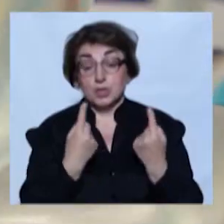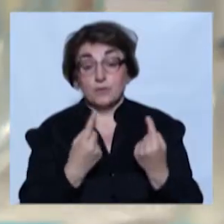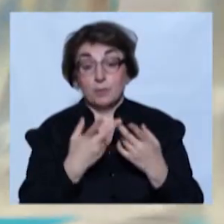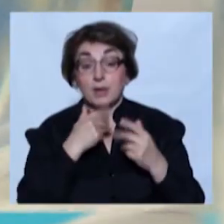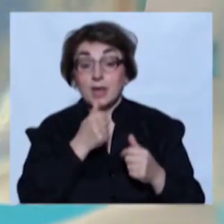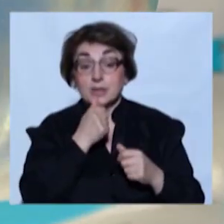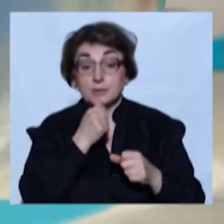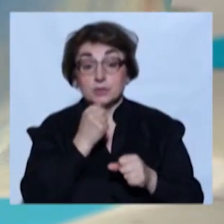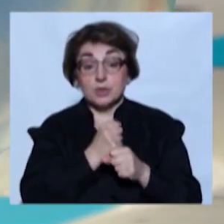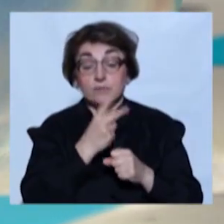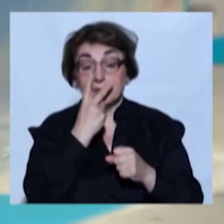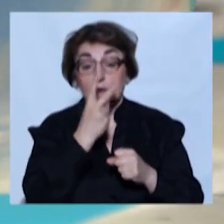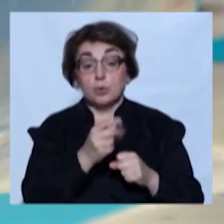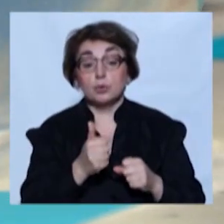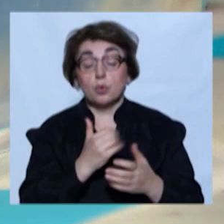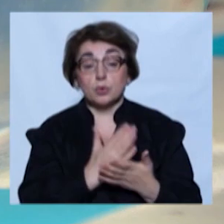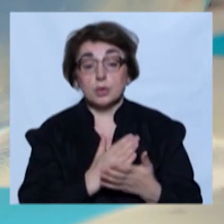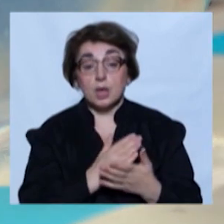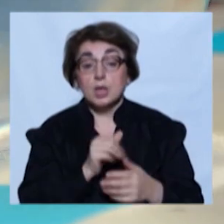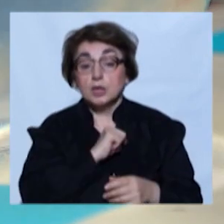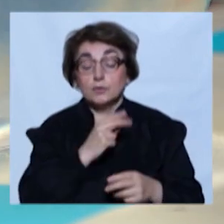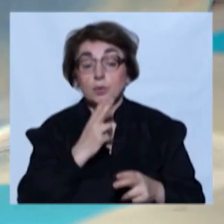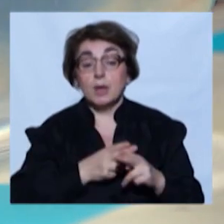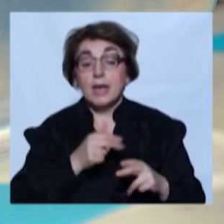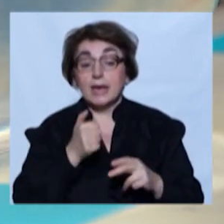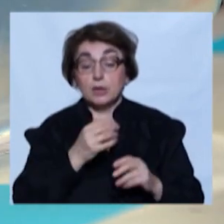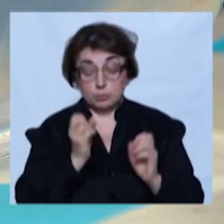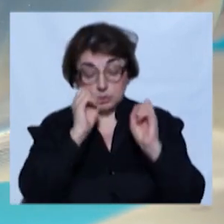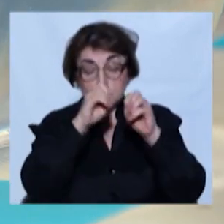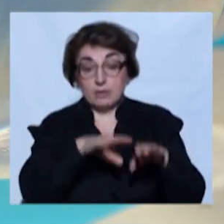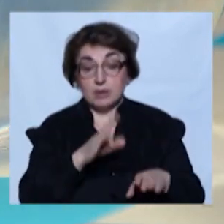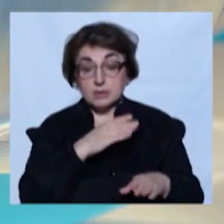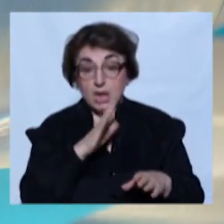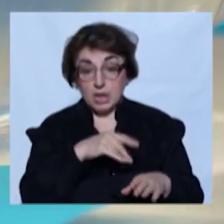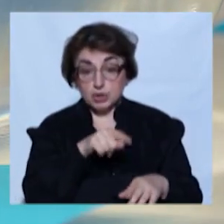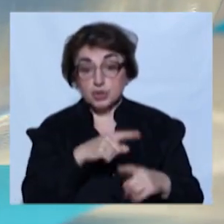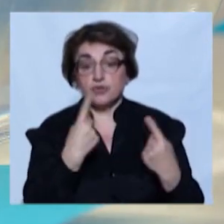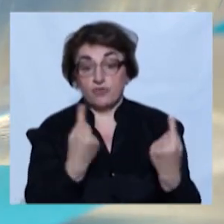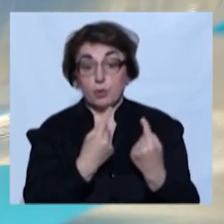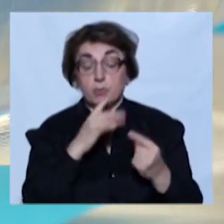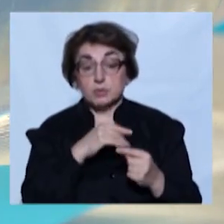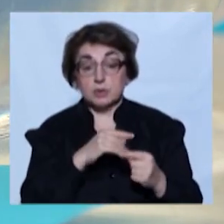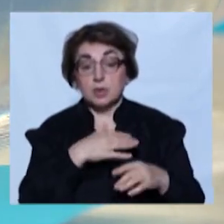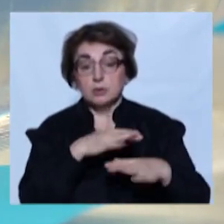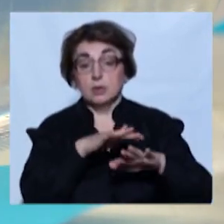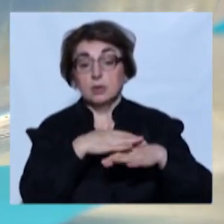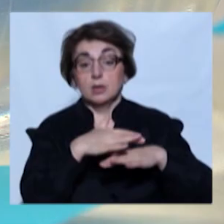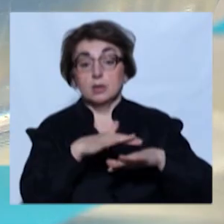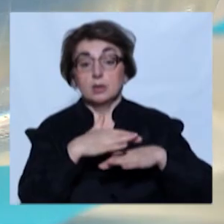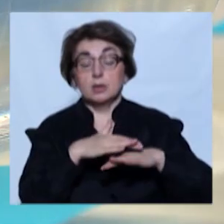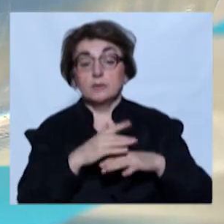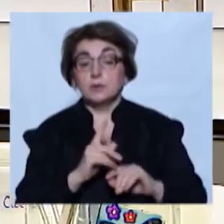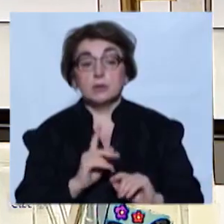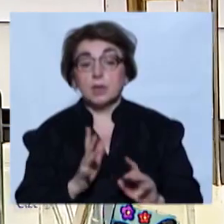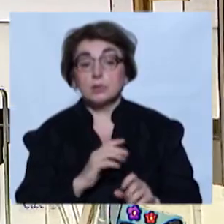ექსპერიმენტს ჩაგიტარებ. ნახეთ, ყინული მართლაც ტივტივებს ზედაპირზე. ესე იგი,